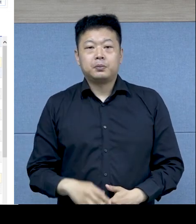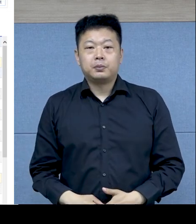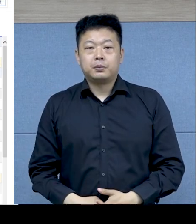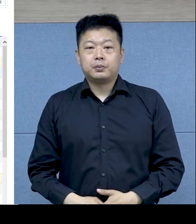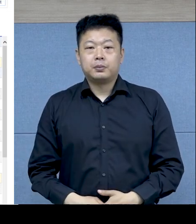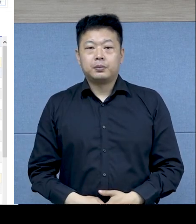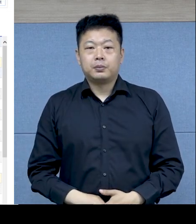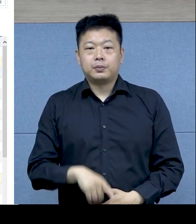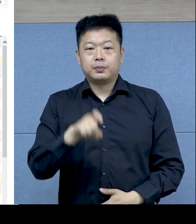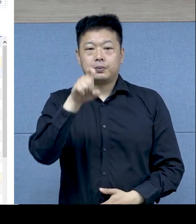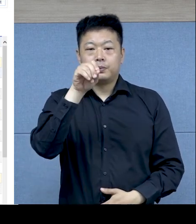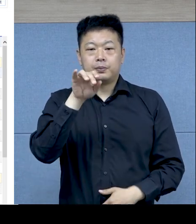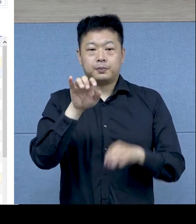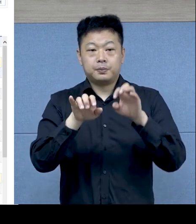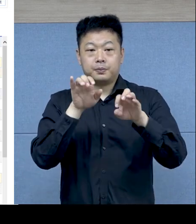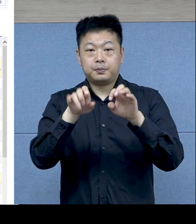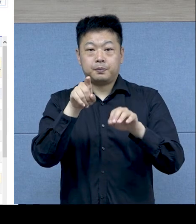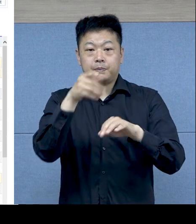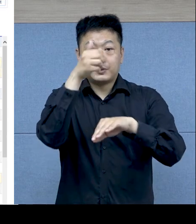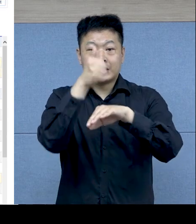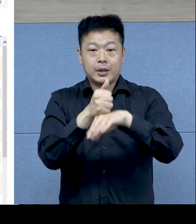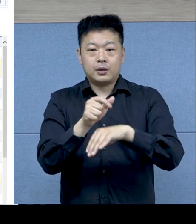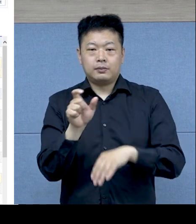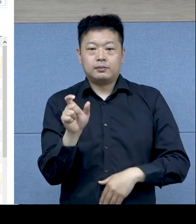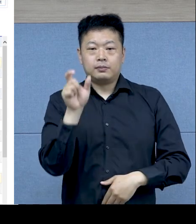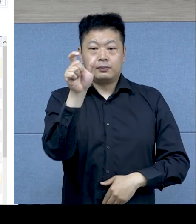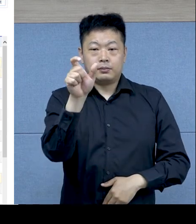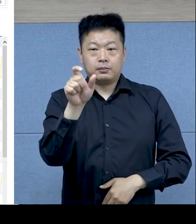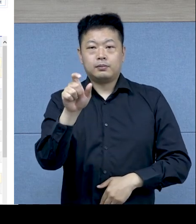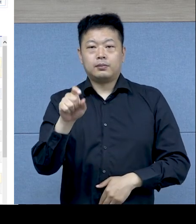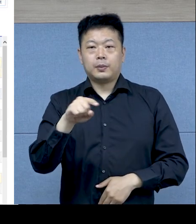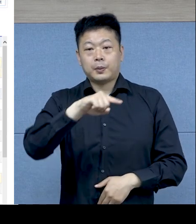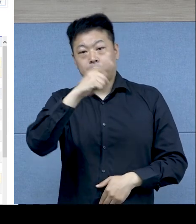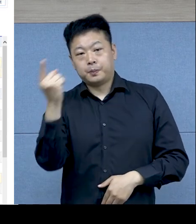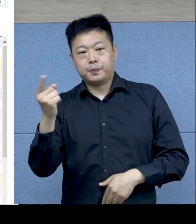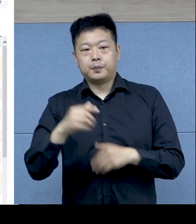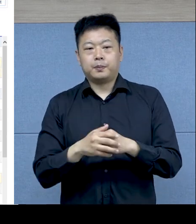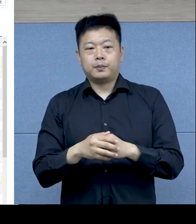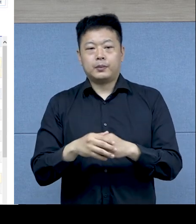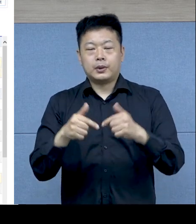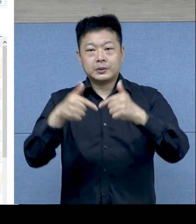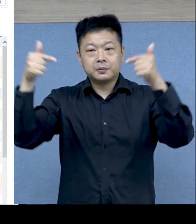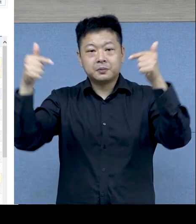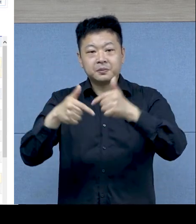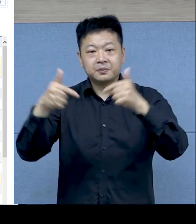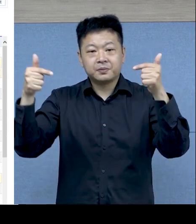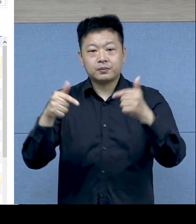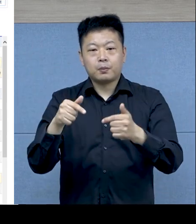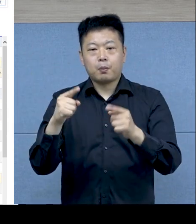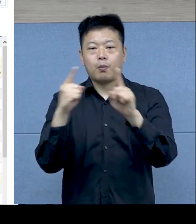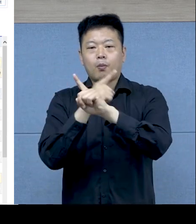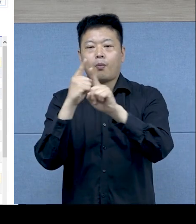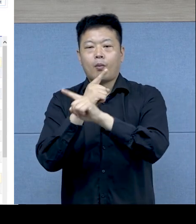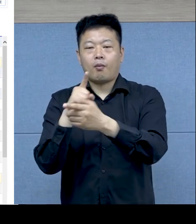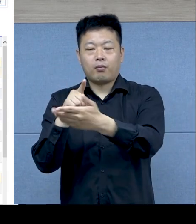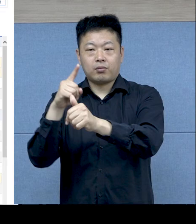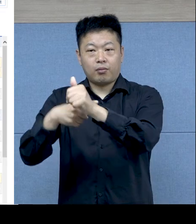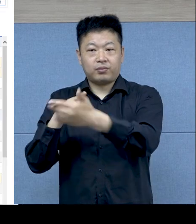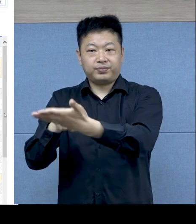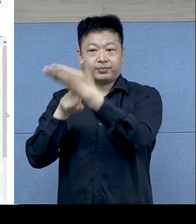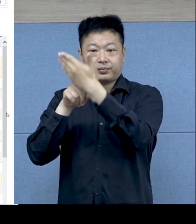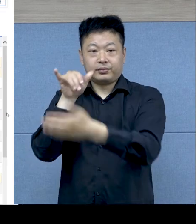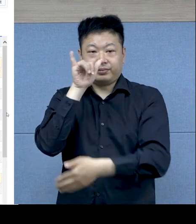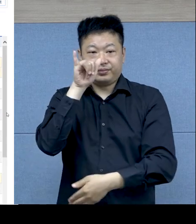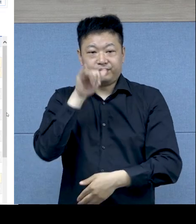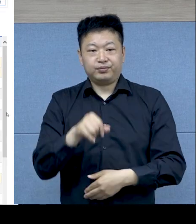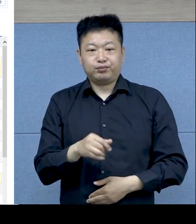원을 이렇게 넣으면 여기 마지막 항목의 증감 부분이 이제 변동이 이렇게 생기게 됩니다. 그러면